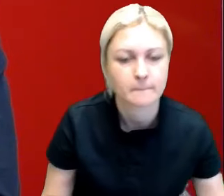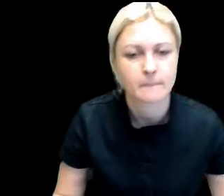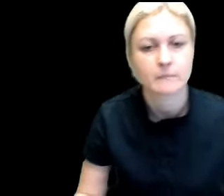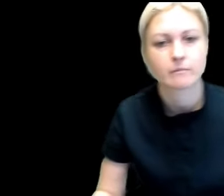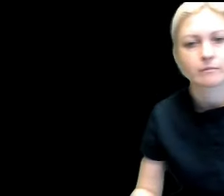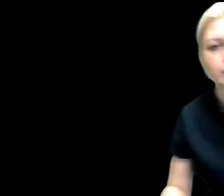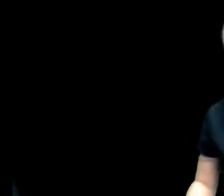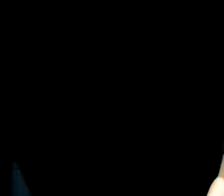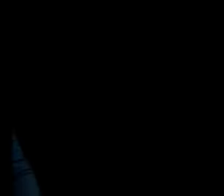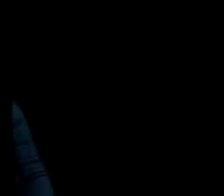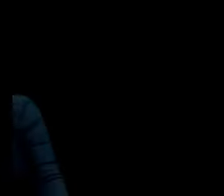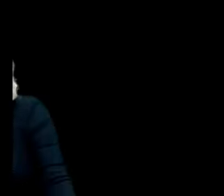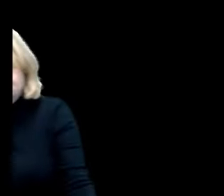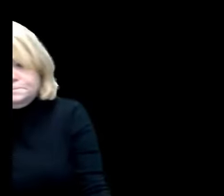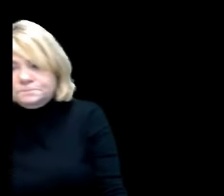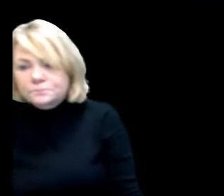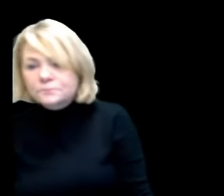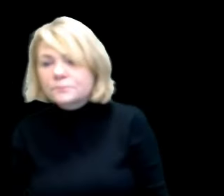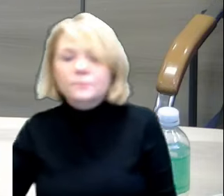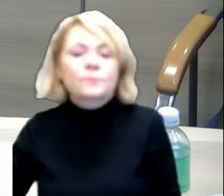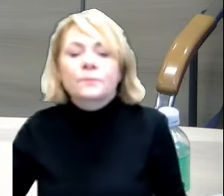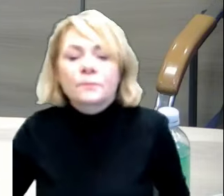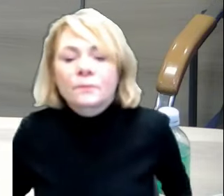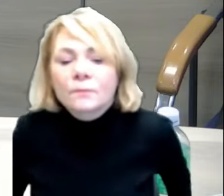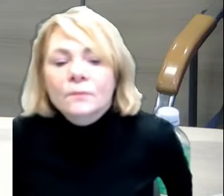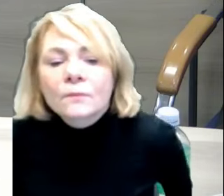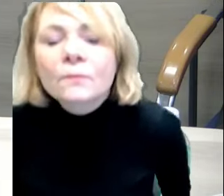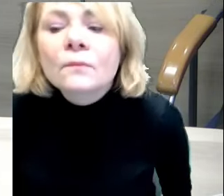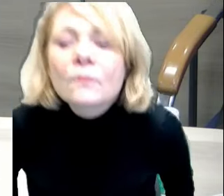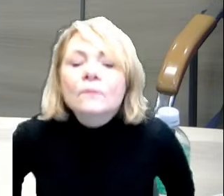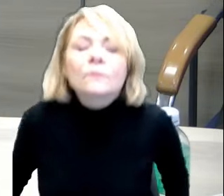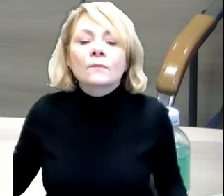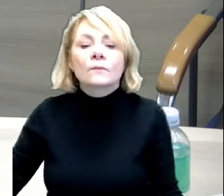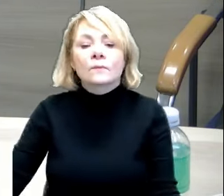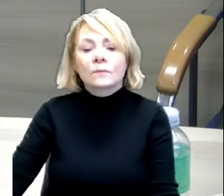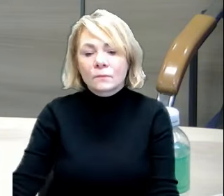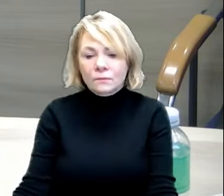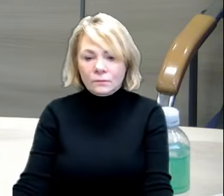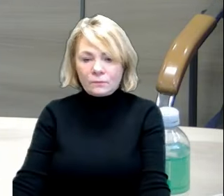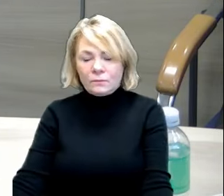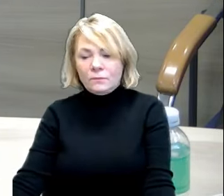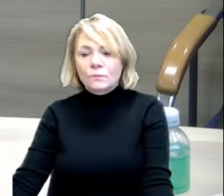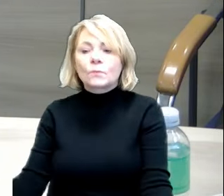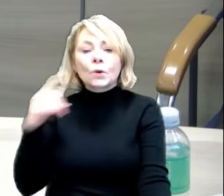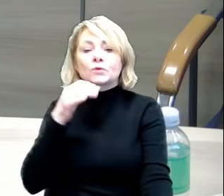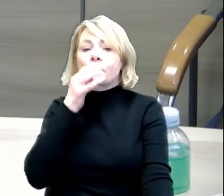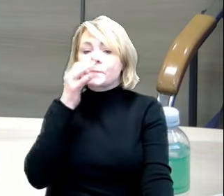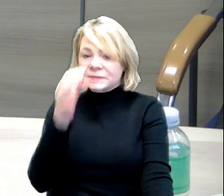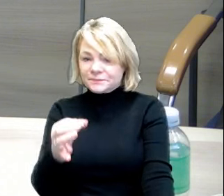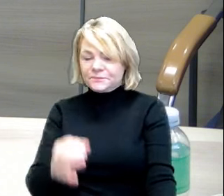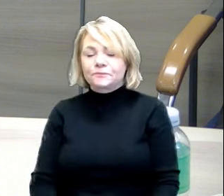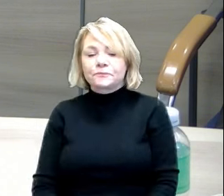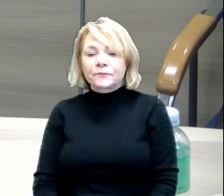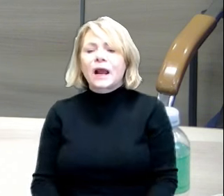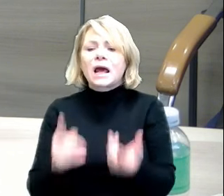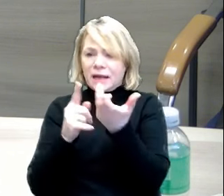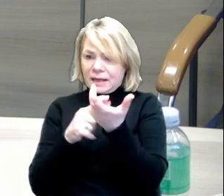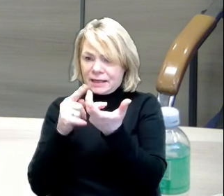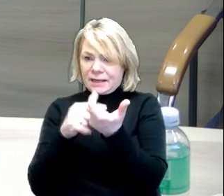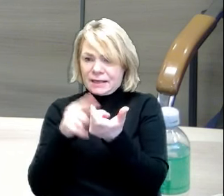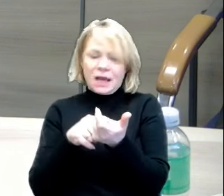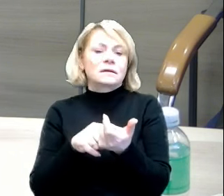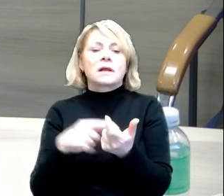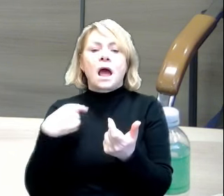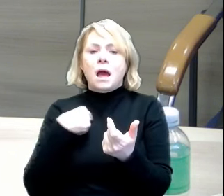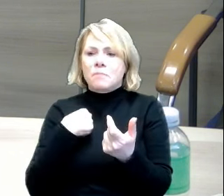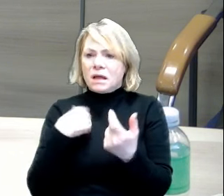klausimaselį nes mere norėčiau sureaguoti dėl keletos dalykų man atrodo kad aš užduodu antrą